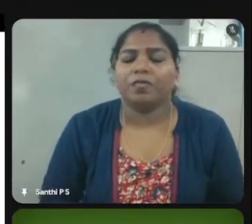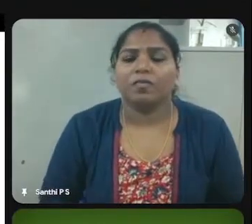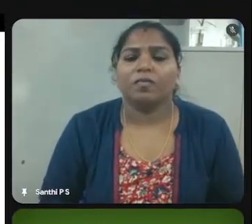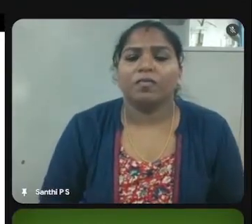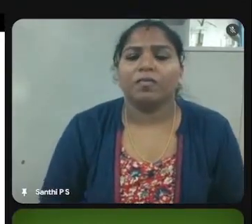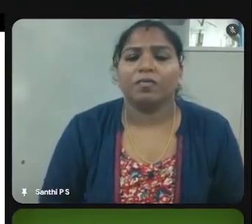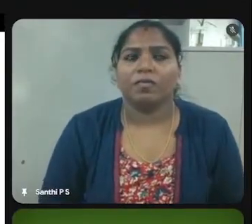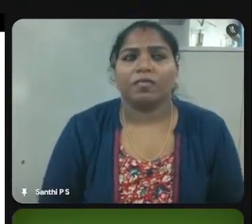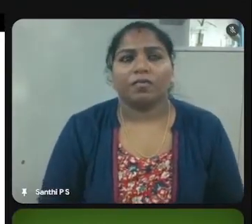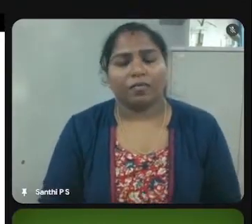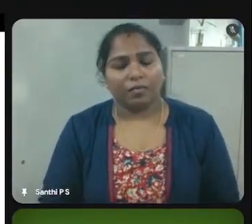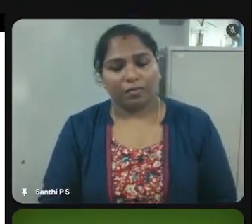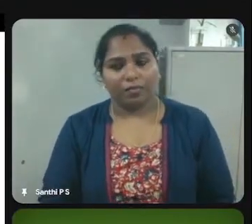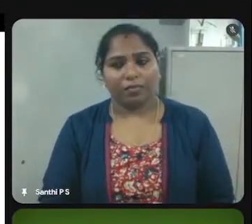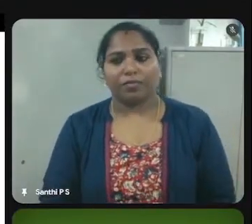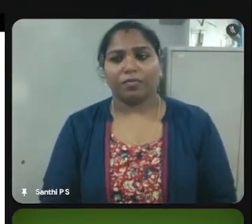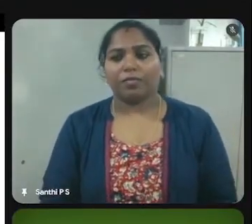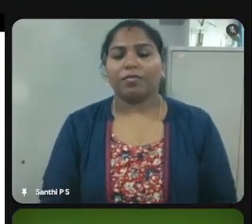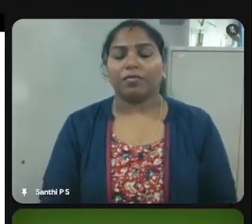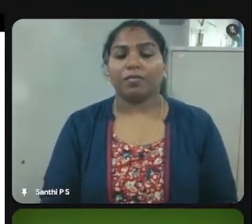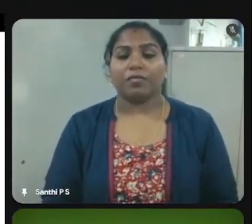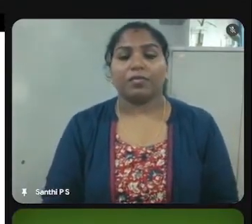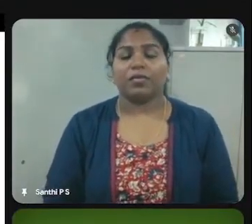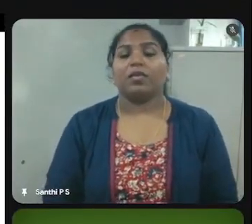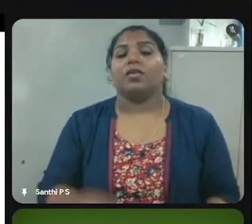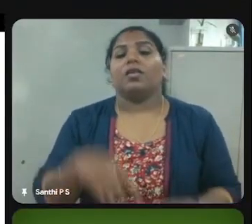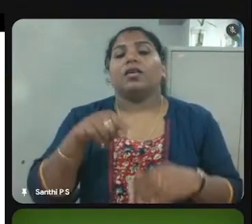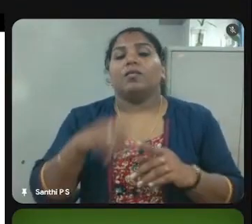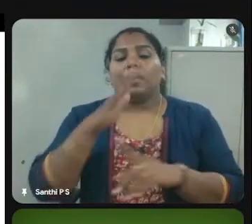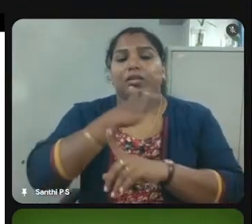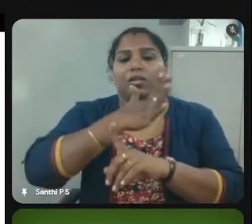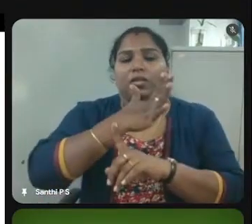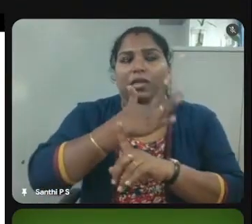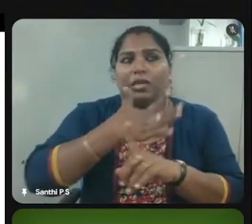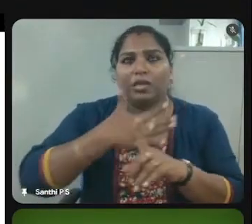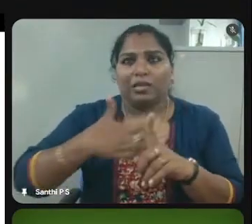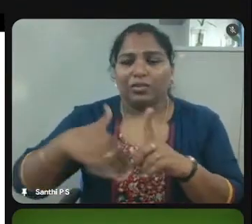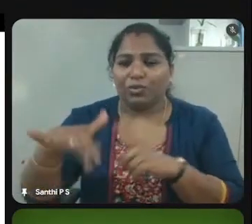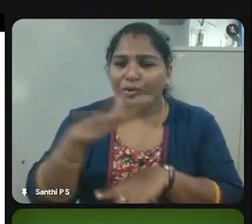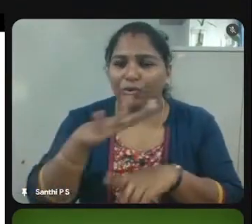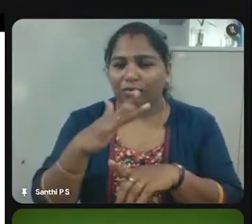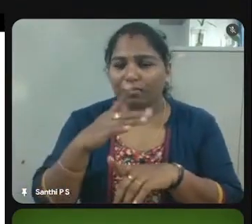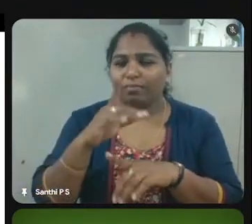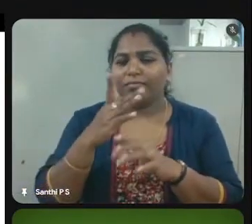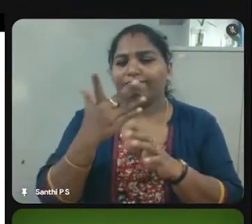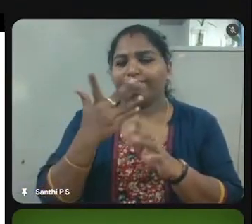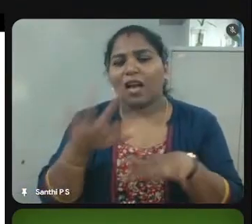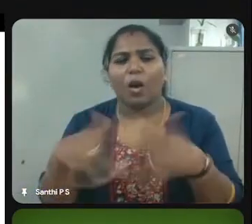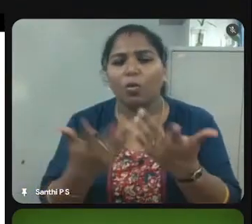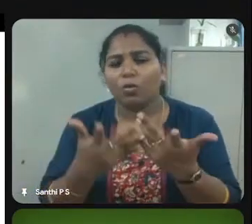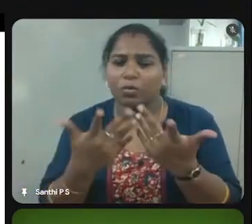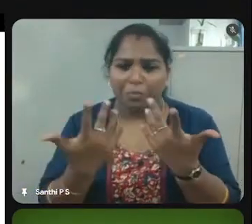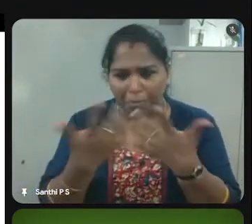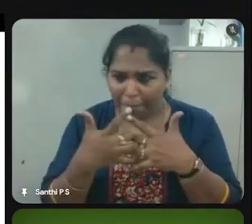ഇപ്പൊ ഈ അതായത് നമ്മുടെ ഇപ്പോഴത്തെ സാമൂഹ്യ സ്ഥിതിക്ക് അനുസരിച്ചുള്ള ആ ഒരു ഇതാണ് ഞാൻ ചോദിക്കുന്നത്. മനസ്സിലായി.